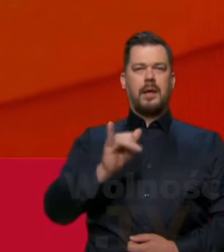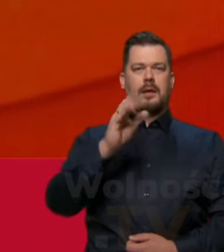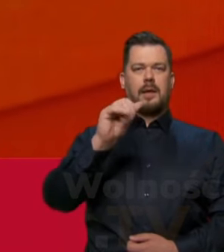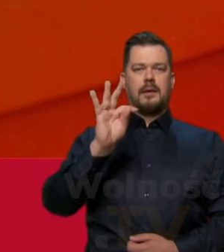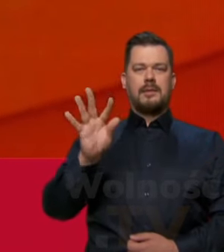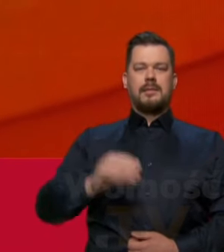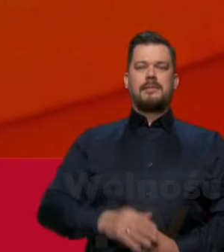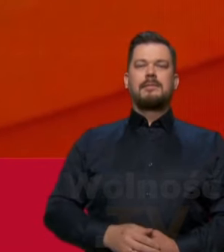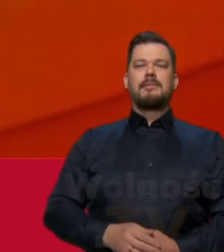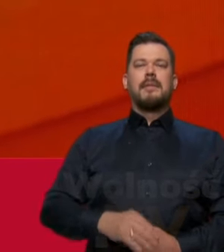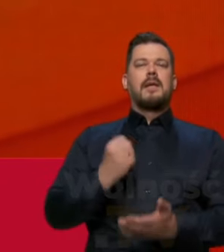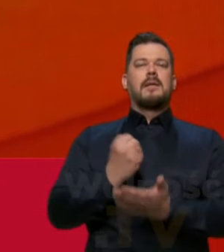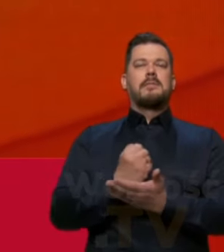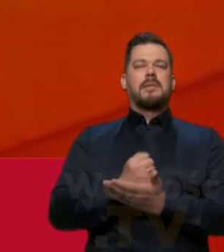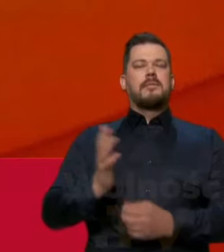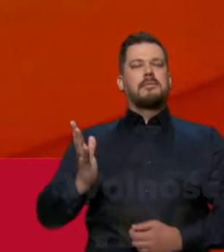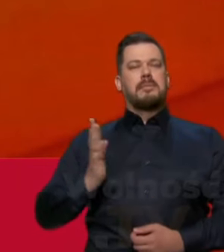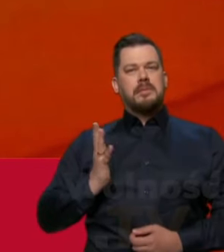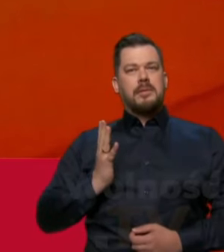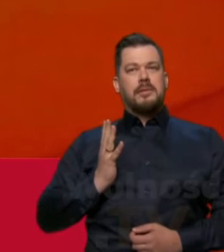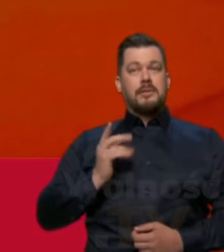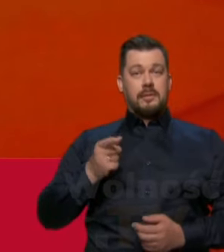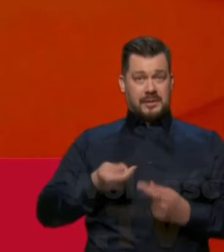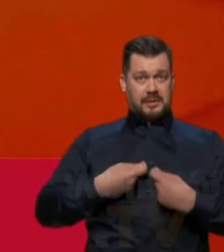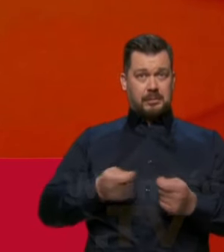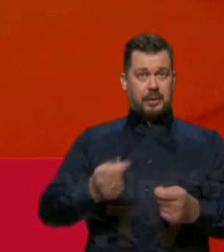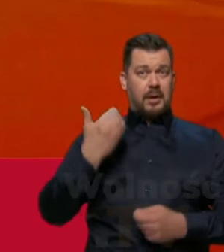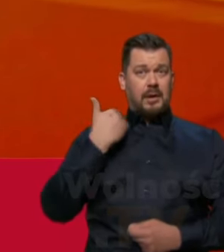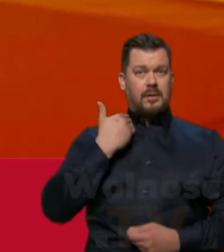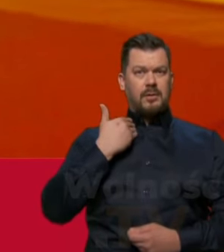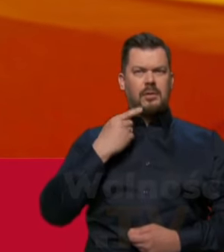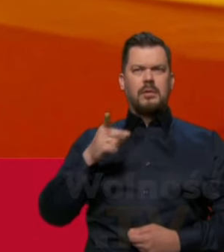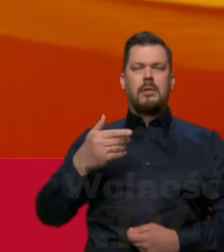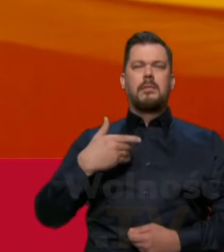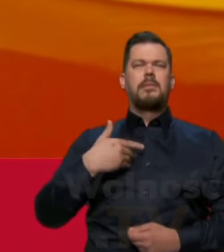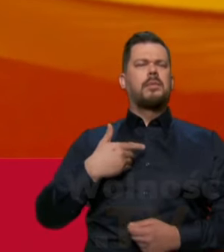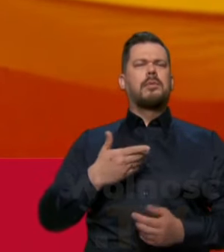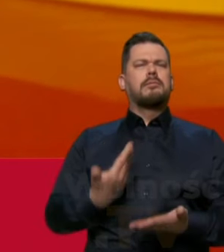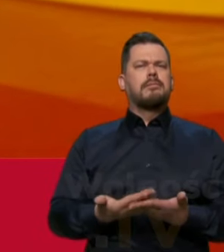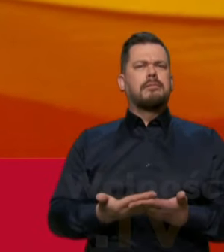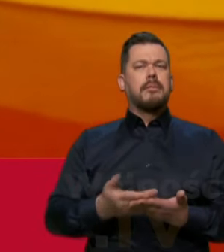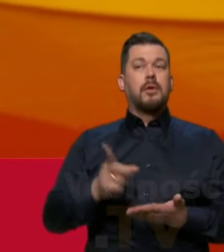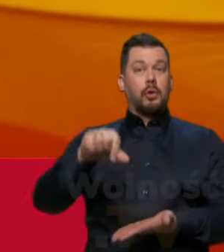Temat bezpieczeństwa i ograniczenia z nocnej sprzedaży alkoholu wrócił po tragedii,